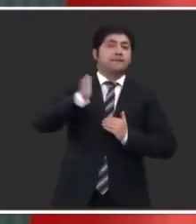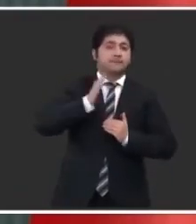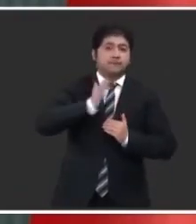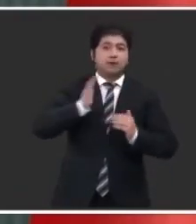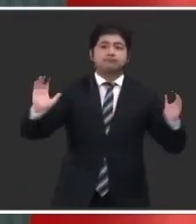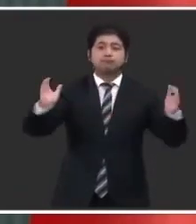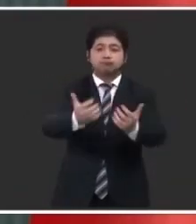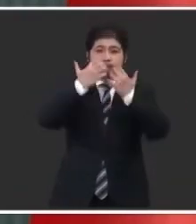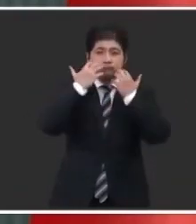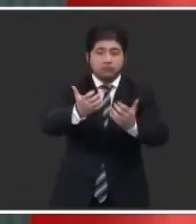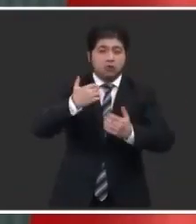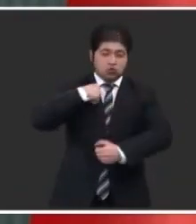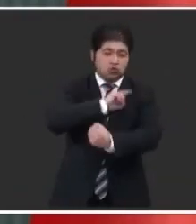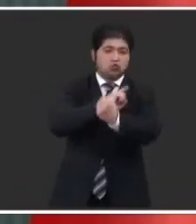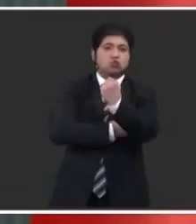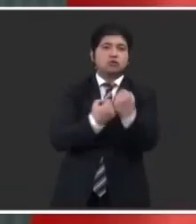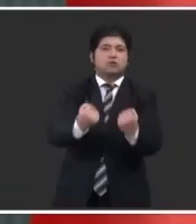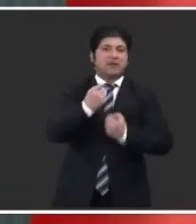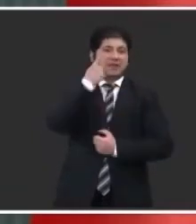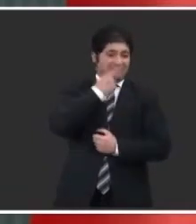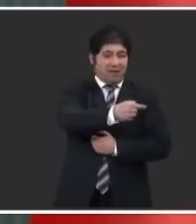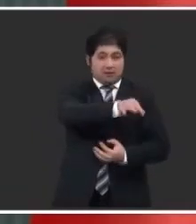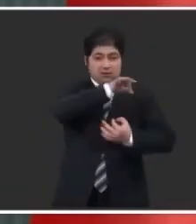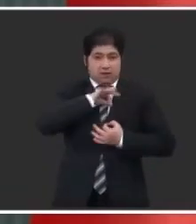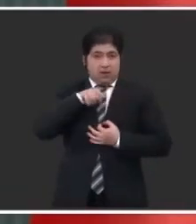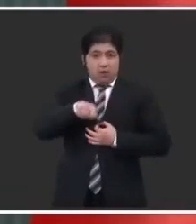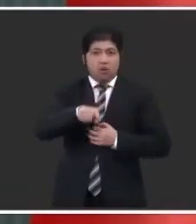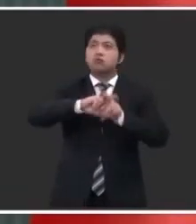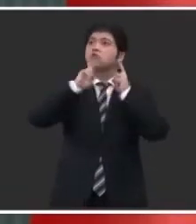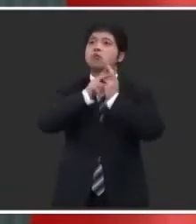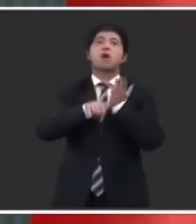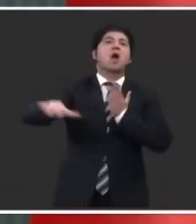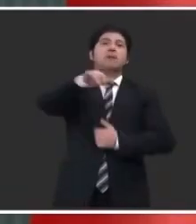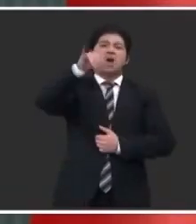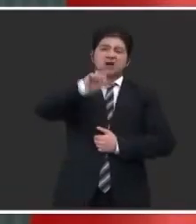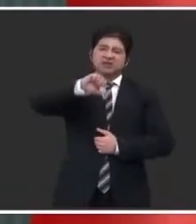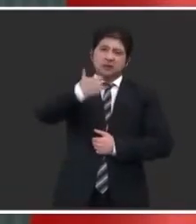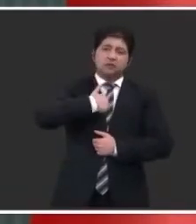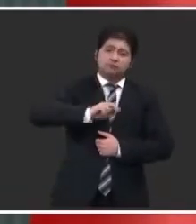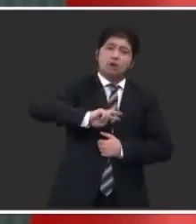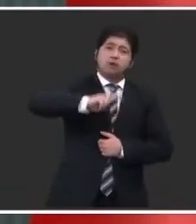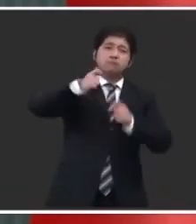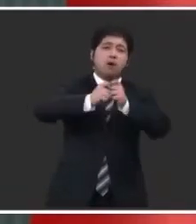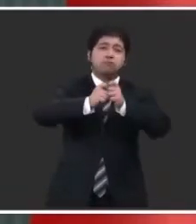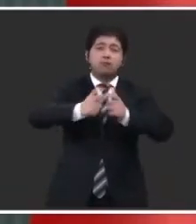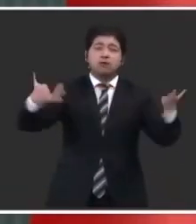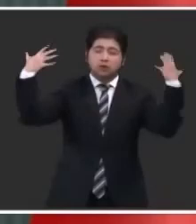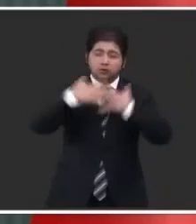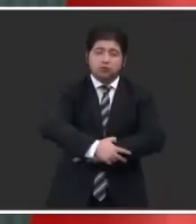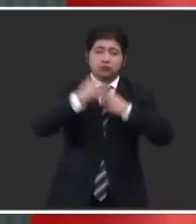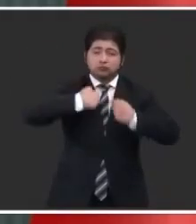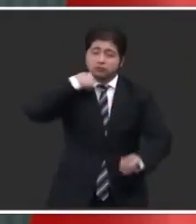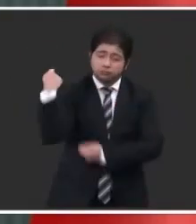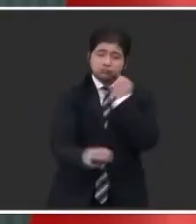kucaklaşmasından güç alan devletimizi her alanda dünyada hak ettiği yere çıkartmak için Gece gündüz